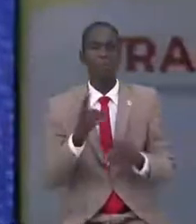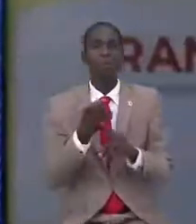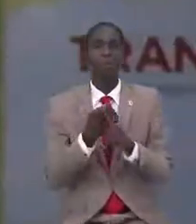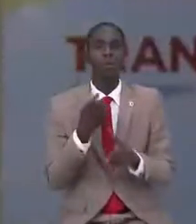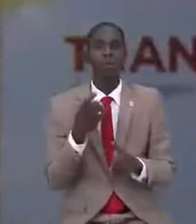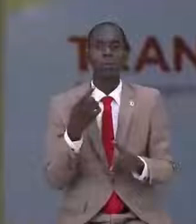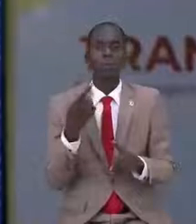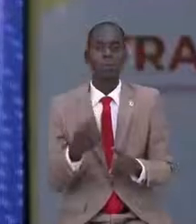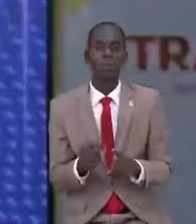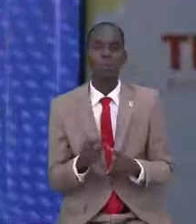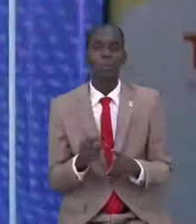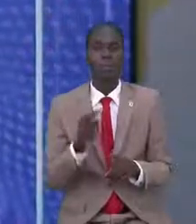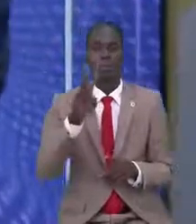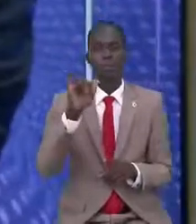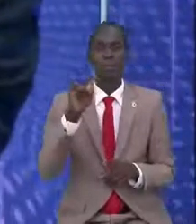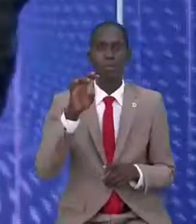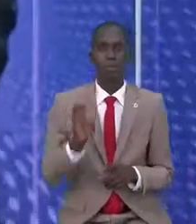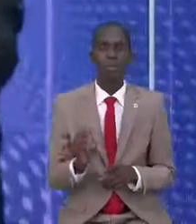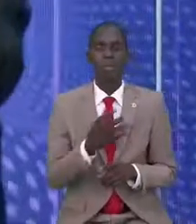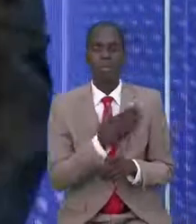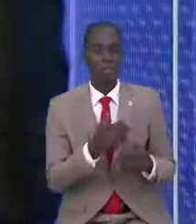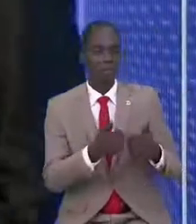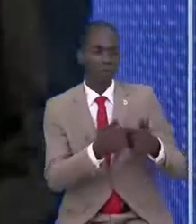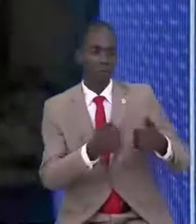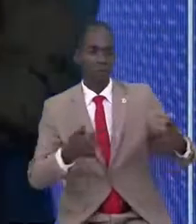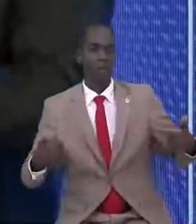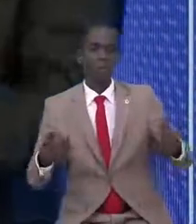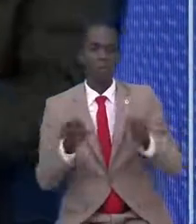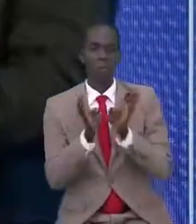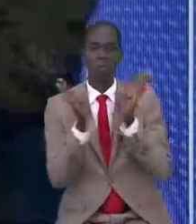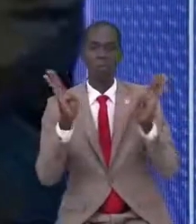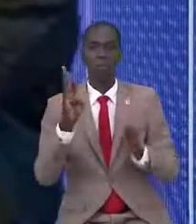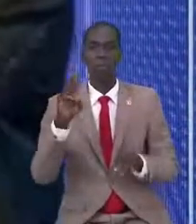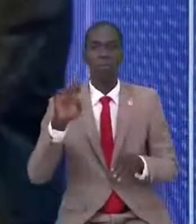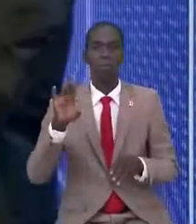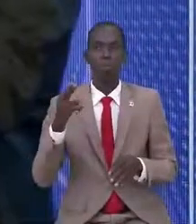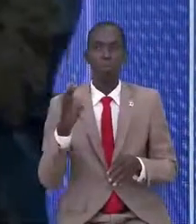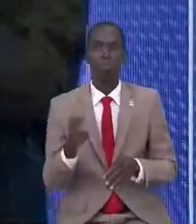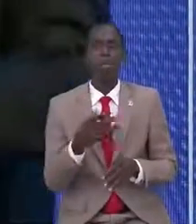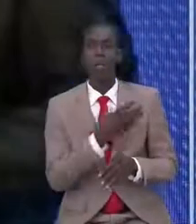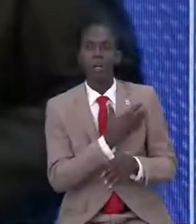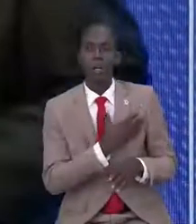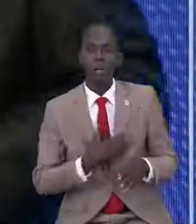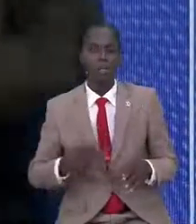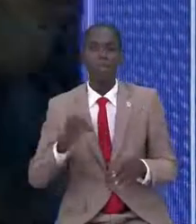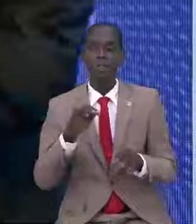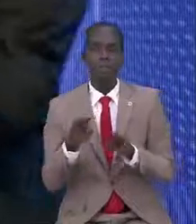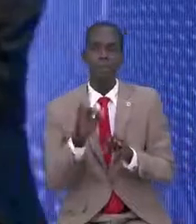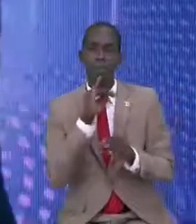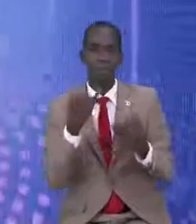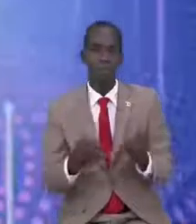de la vigne. Maintenant, c'est une branche séparée. Alors, il est un rétrograde